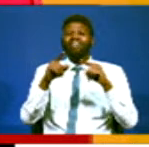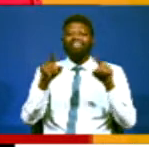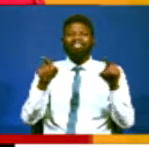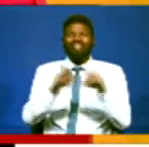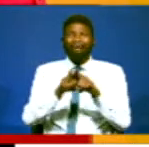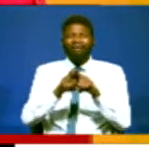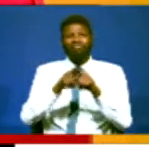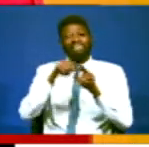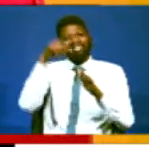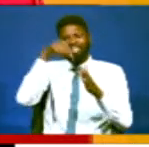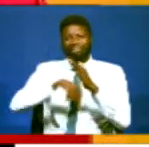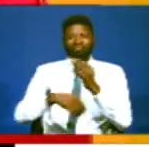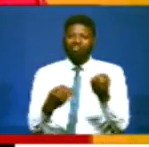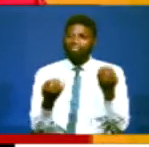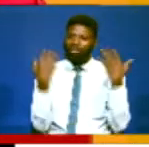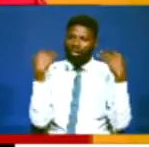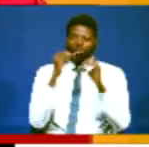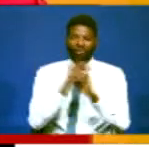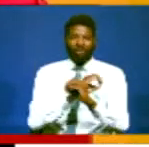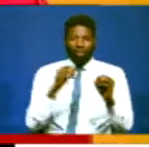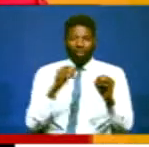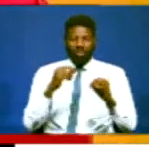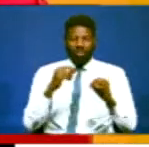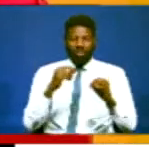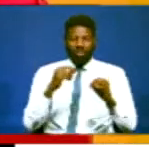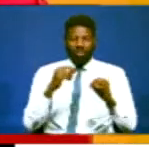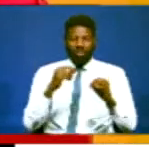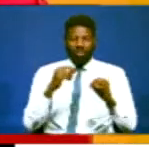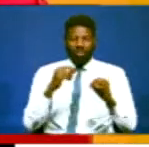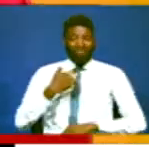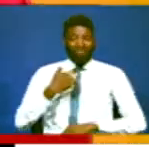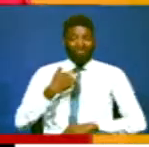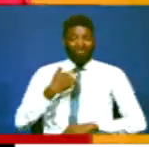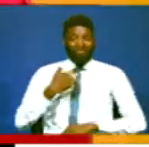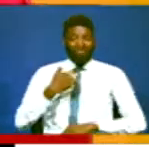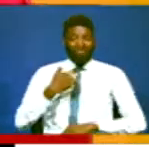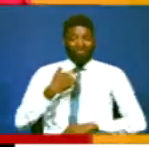kweli mtaala uendelee, lakini mafunzo